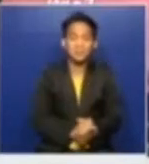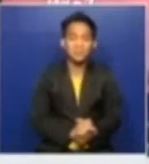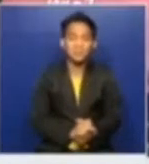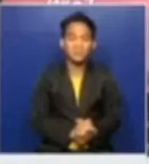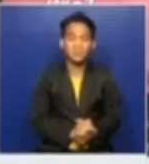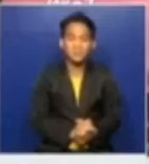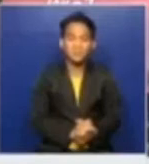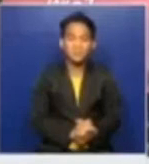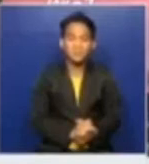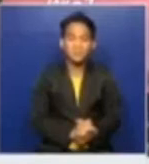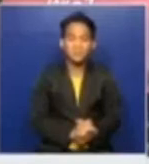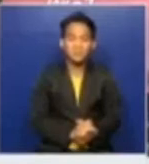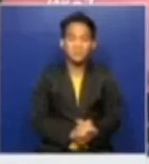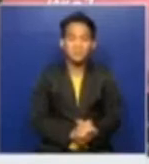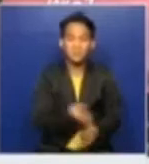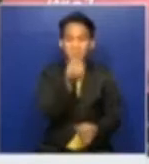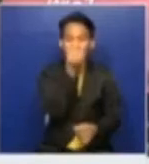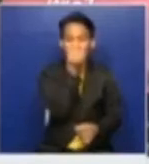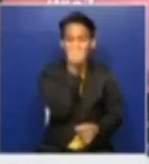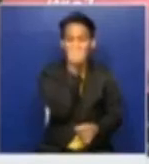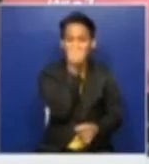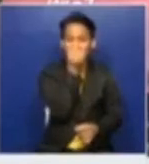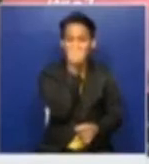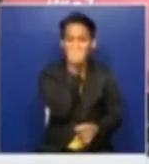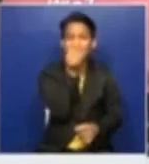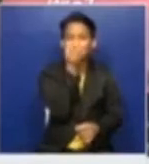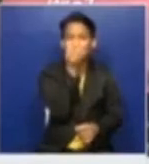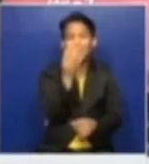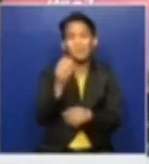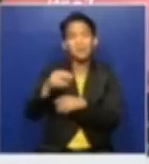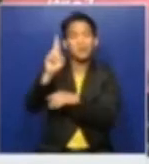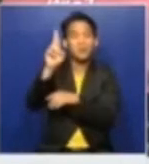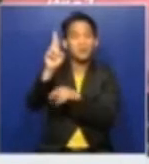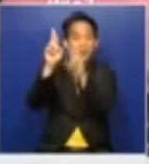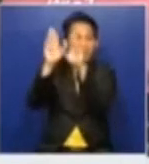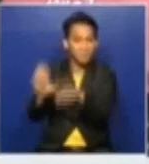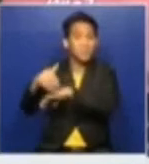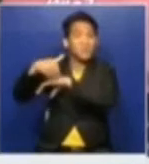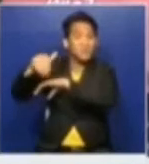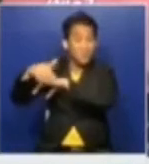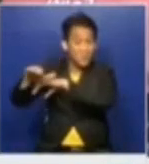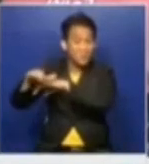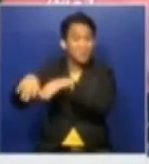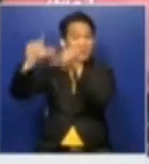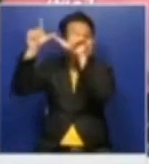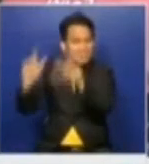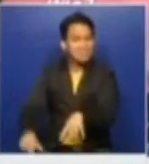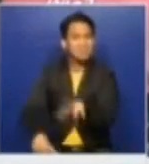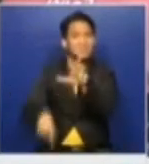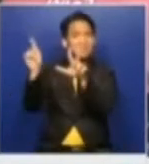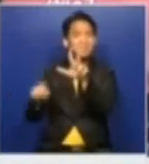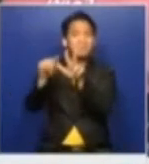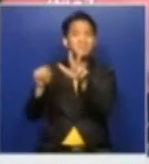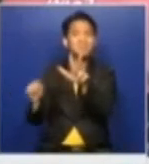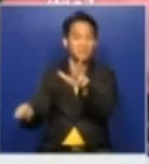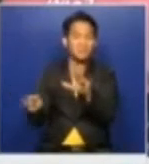ไงยกดอกเบี้ยที่เป็นนอกระบบกันเนี้ยมาให้ดอกเบี้ยแค่ 3% ก็เหลือพอแล้วครับเพราะดอกเบี้ย